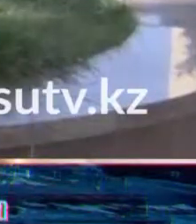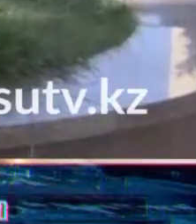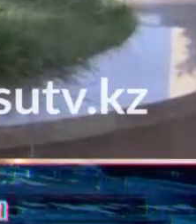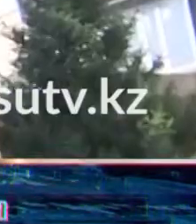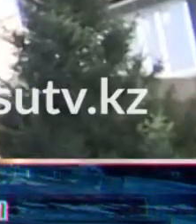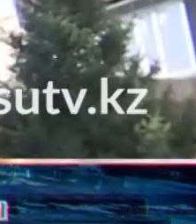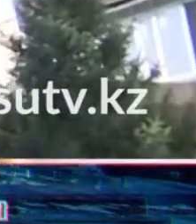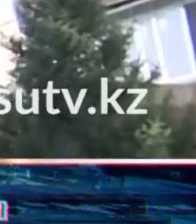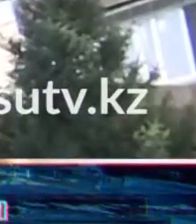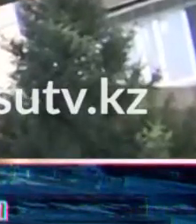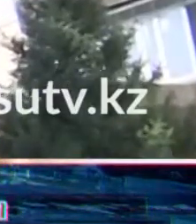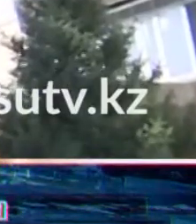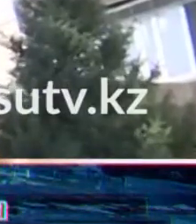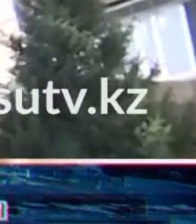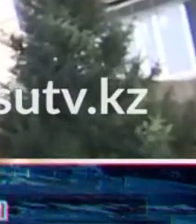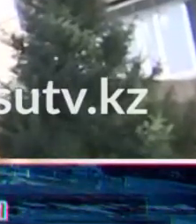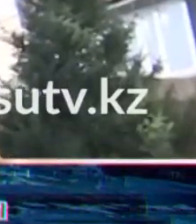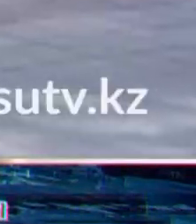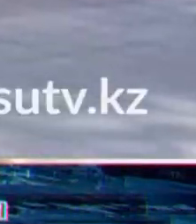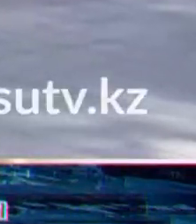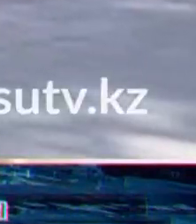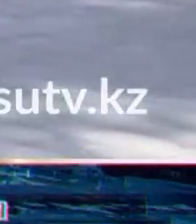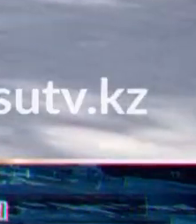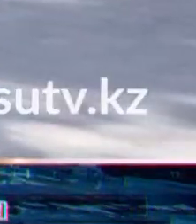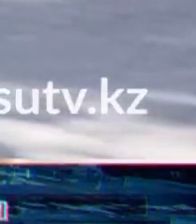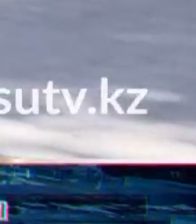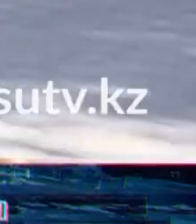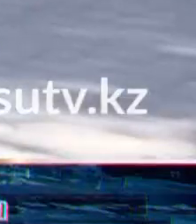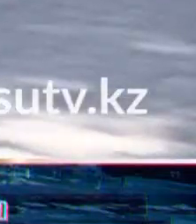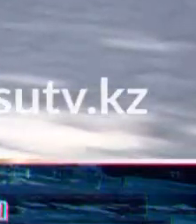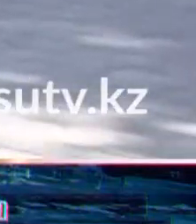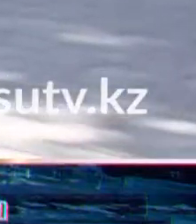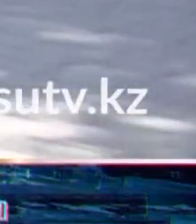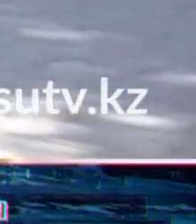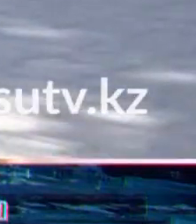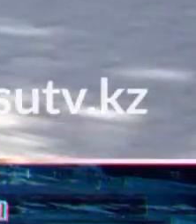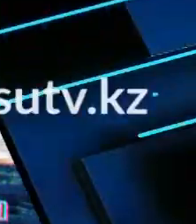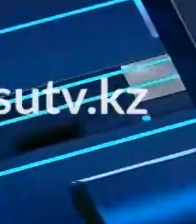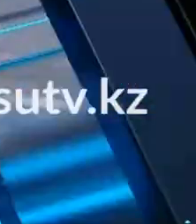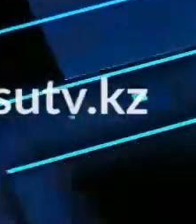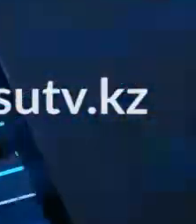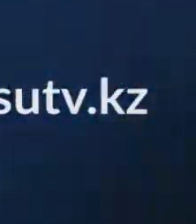Музыка нас связала. Необычная музыкальная акция прошла на улицах Талдыкургана.